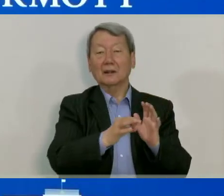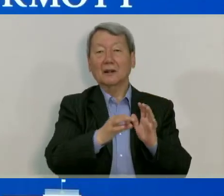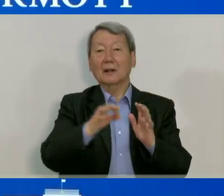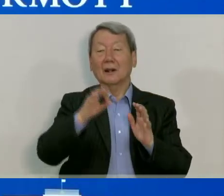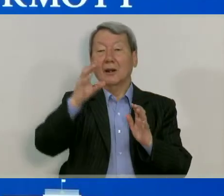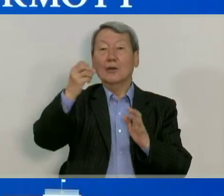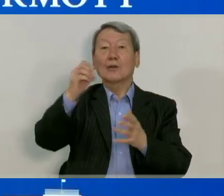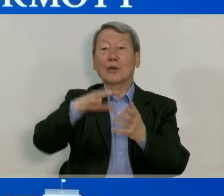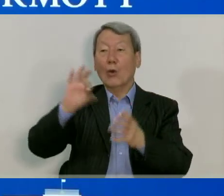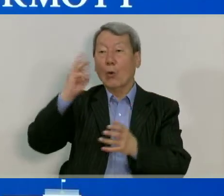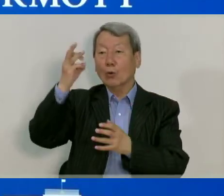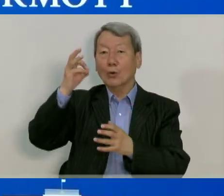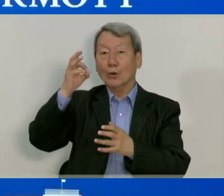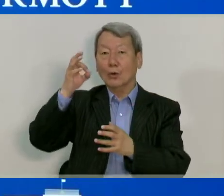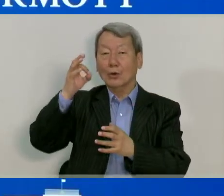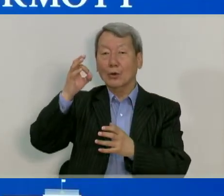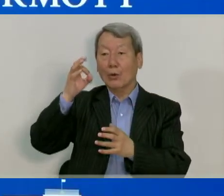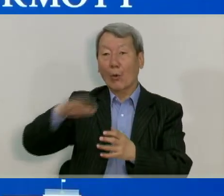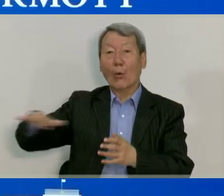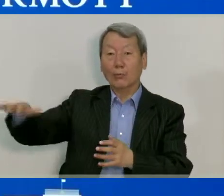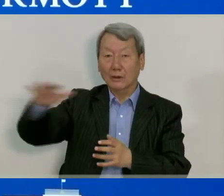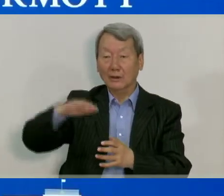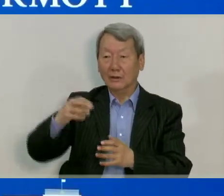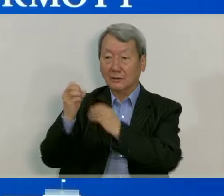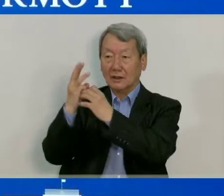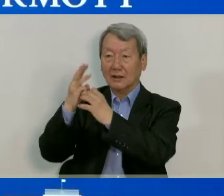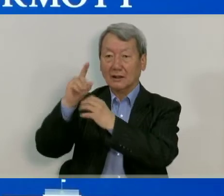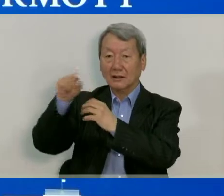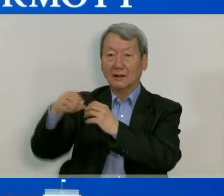26,1%, далее идут Ошская область –